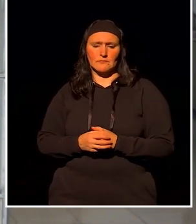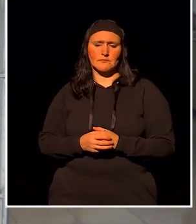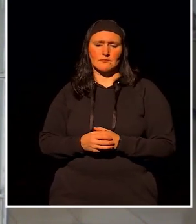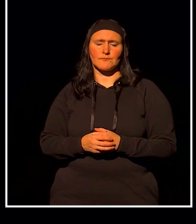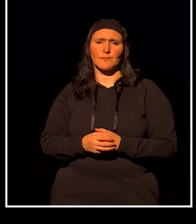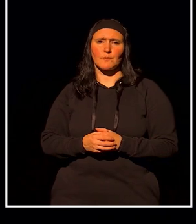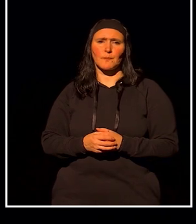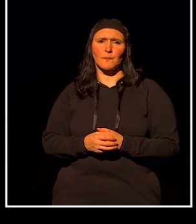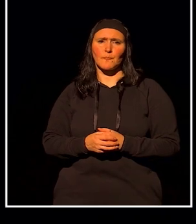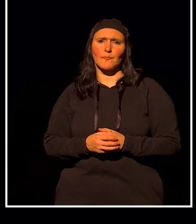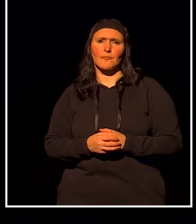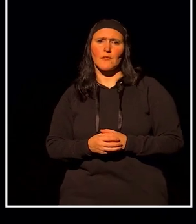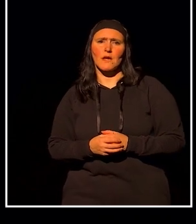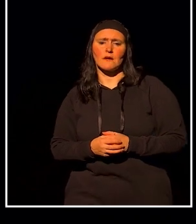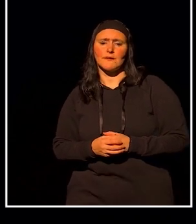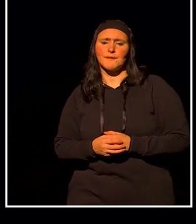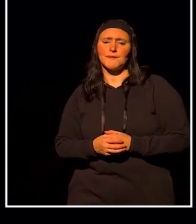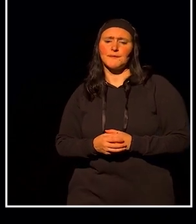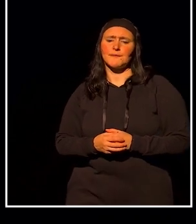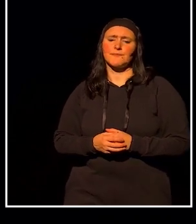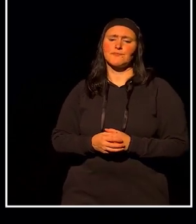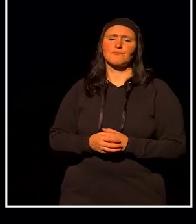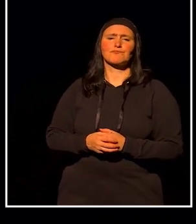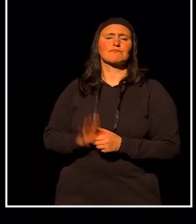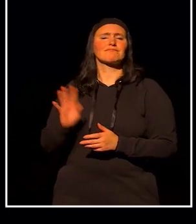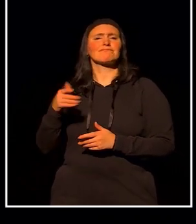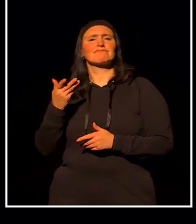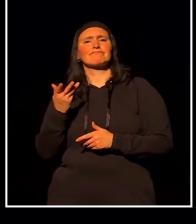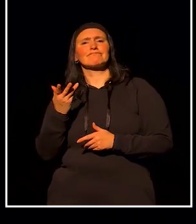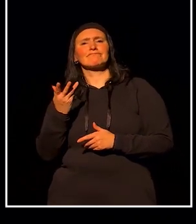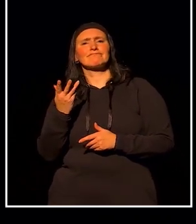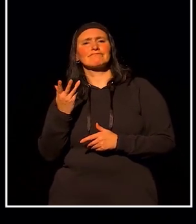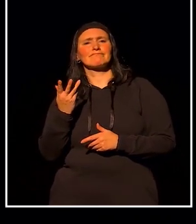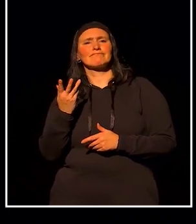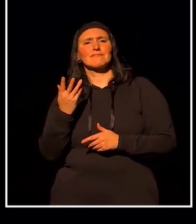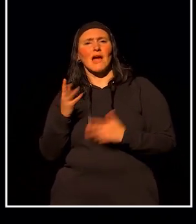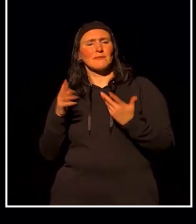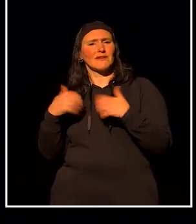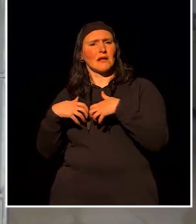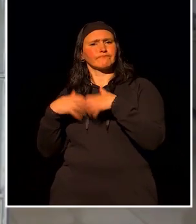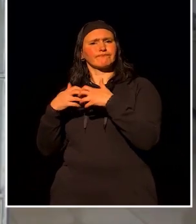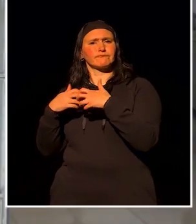Was ist mit Gewalt bei der Konstitution einer Nation, Nathan?